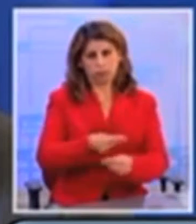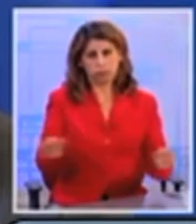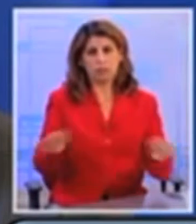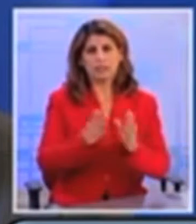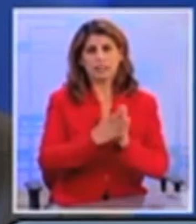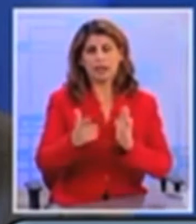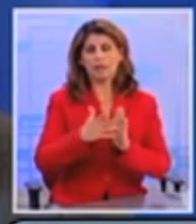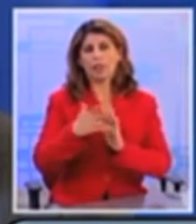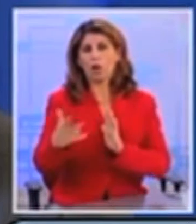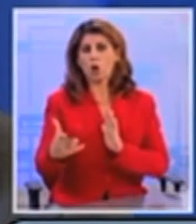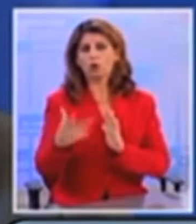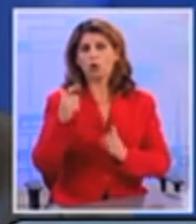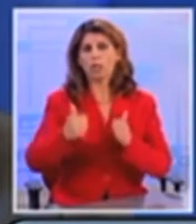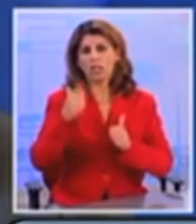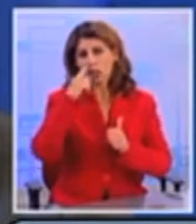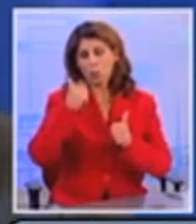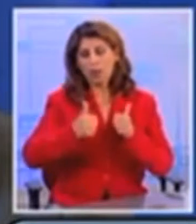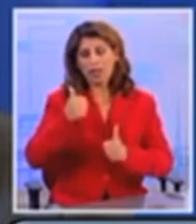grand intérêt sur le plan international.